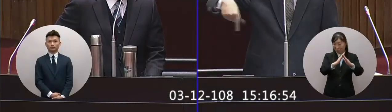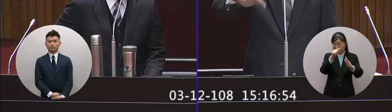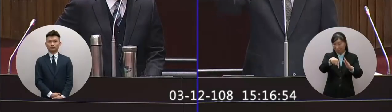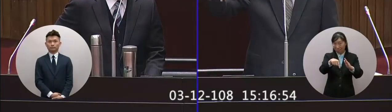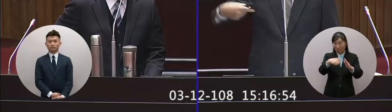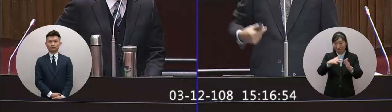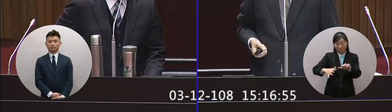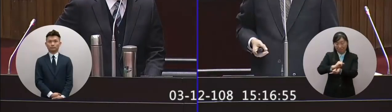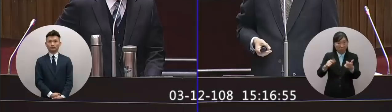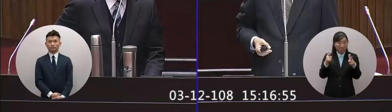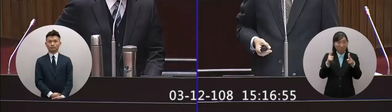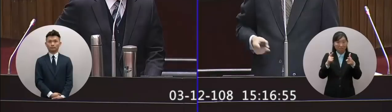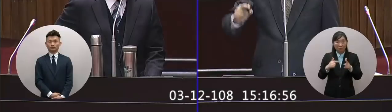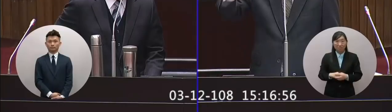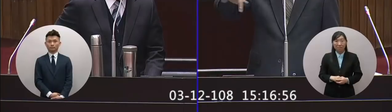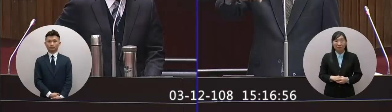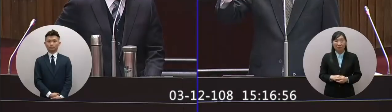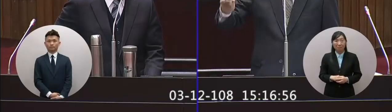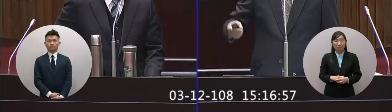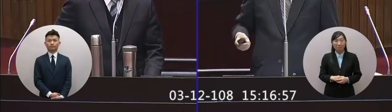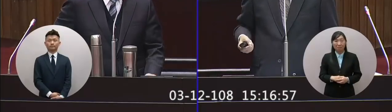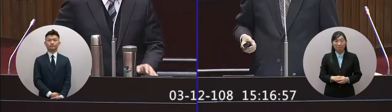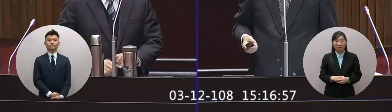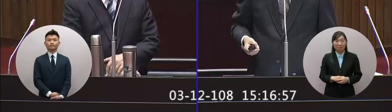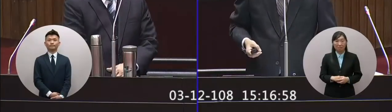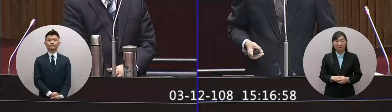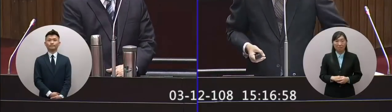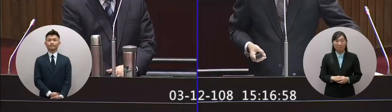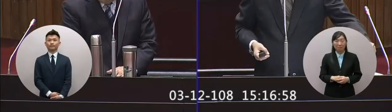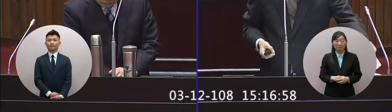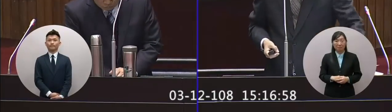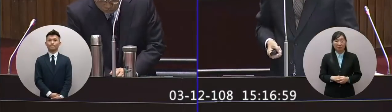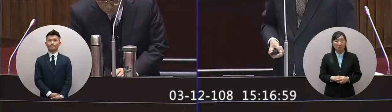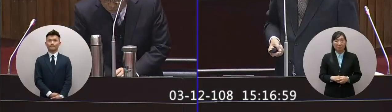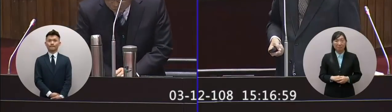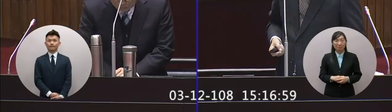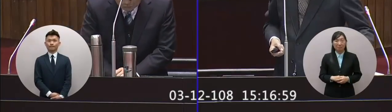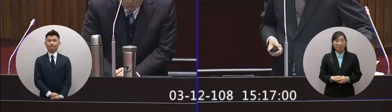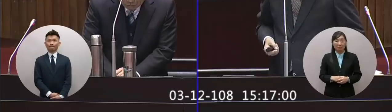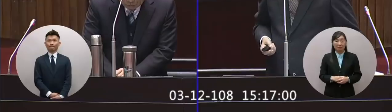而且不是全国性，哦，而且不是全国性，然后我们再来看哦。